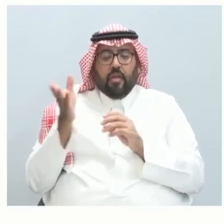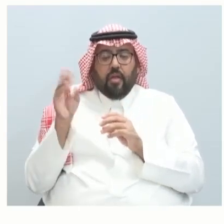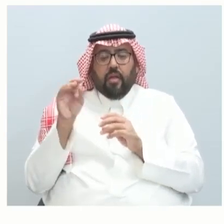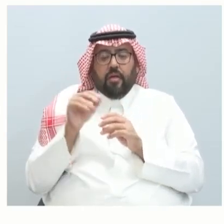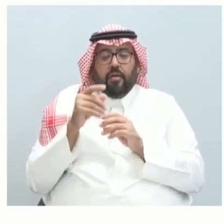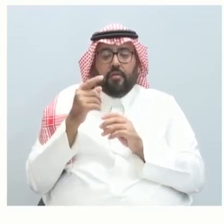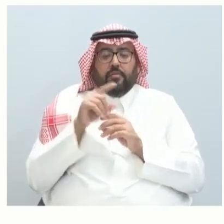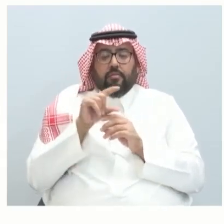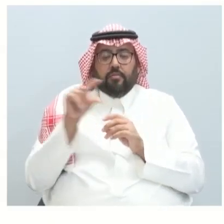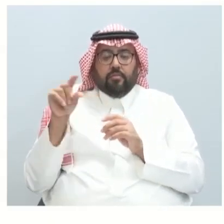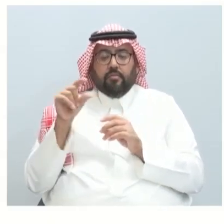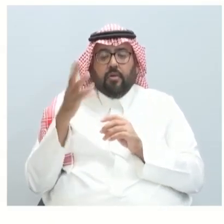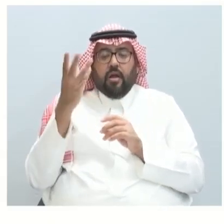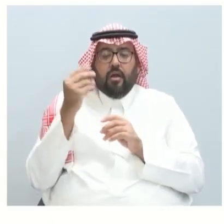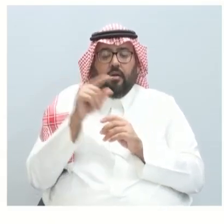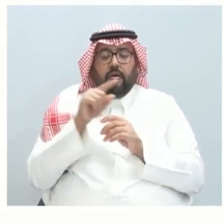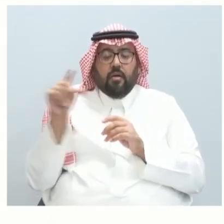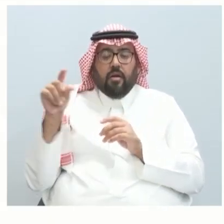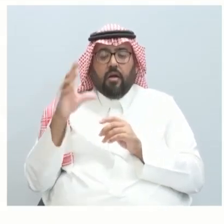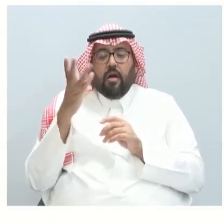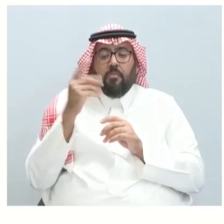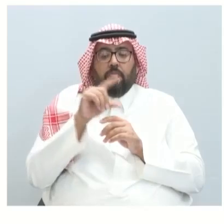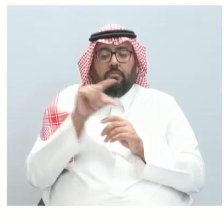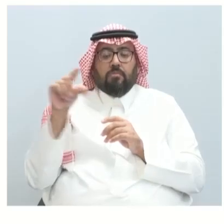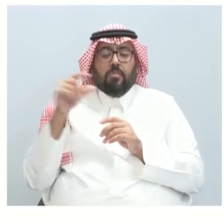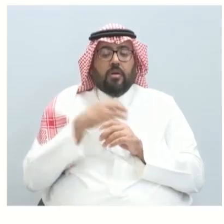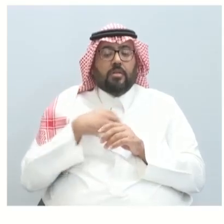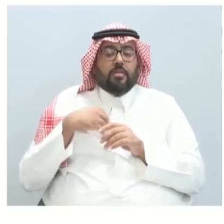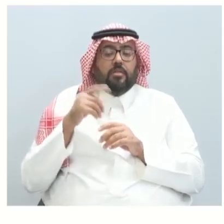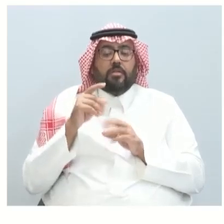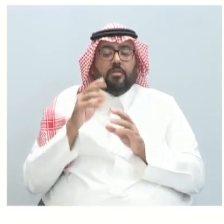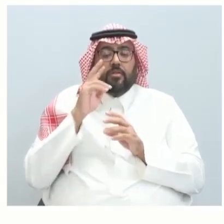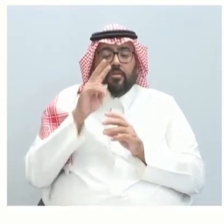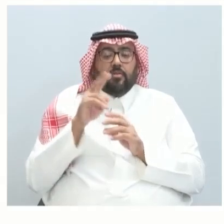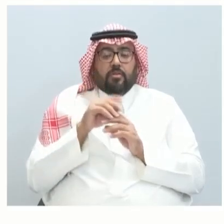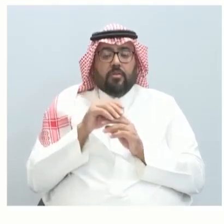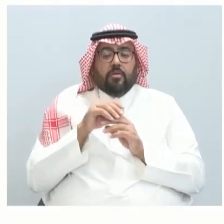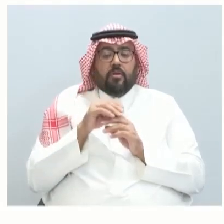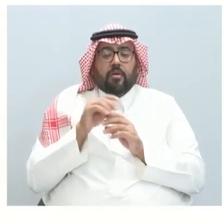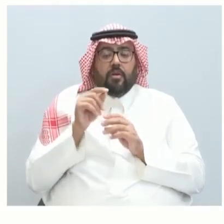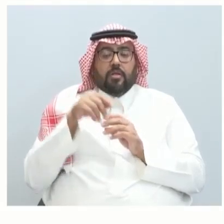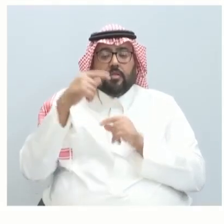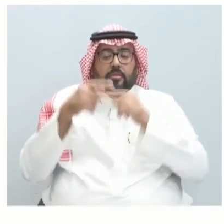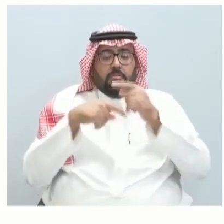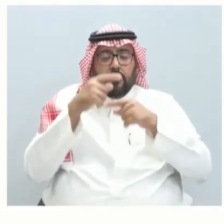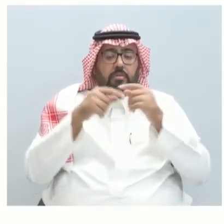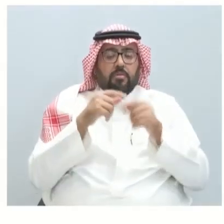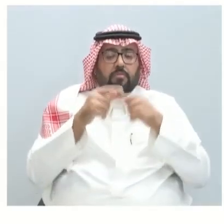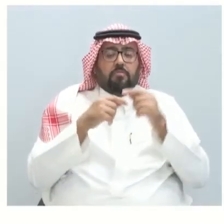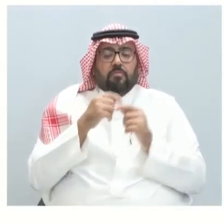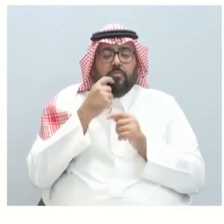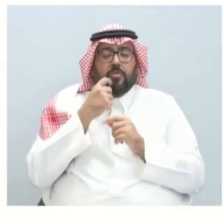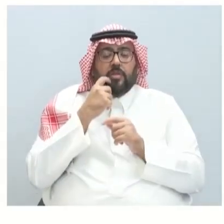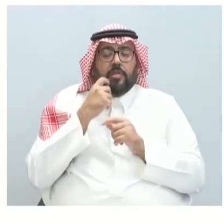هذا الرقم او هذا العدد ابنائي بناتي اسعدكم الله ونرى هنا انه يستمر ابنائي بناتي